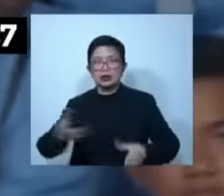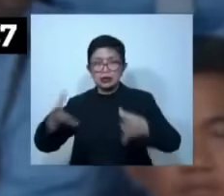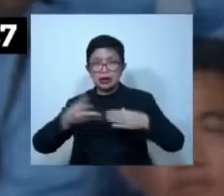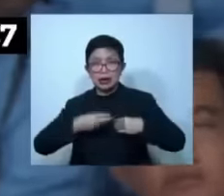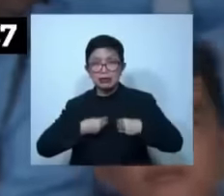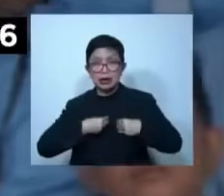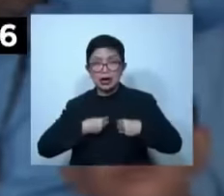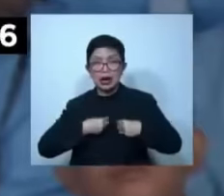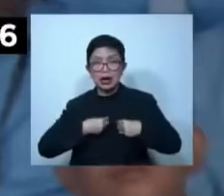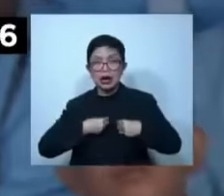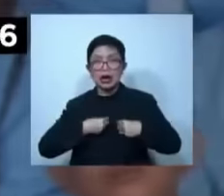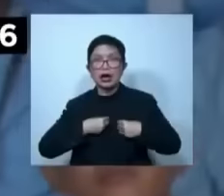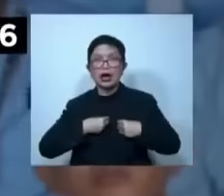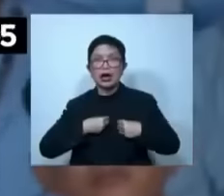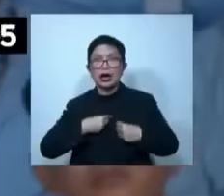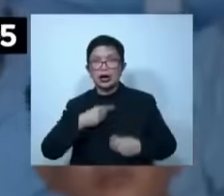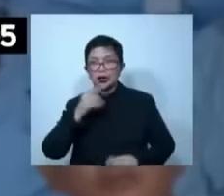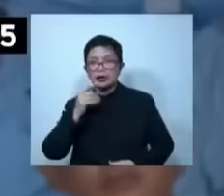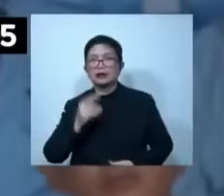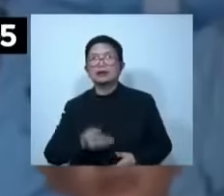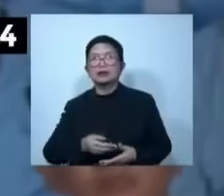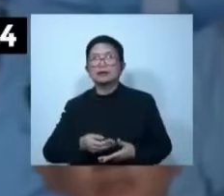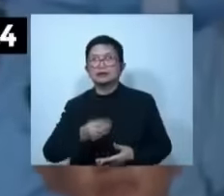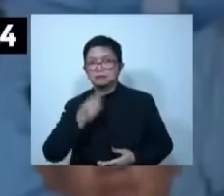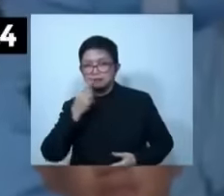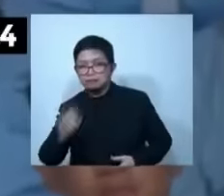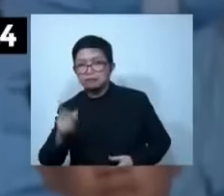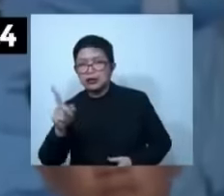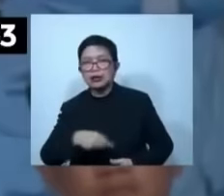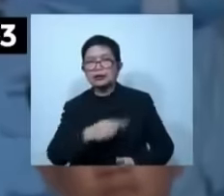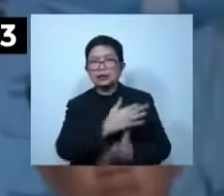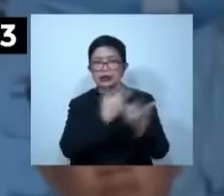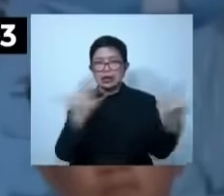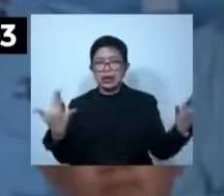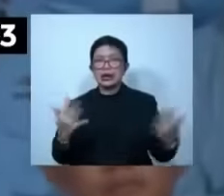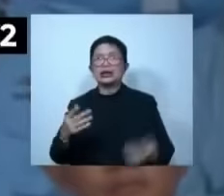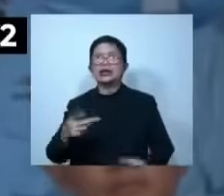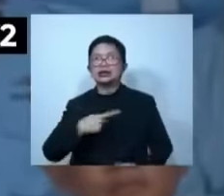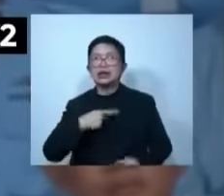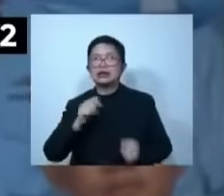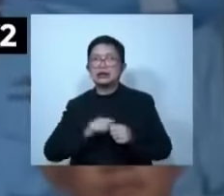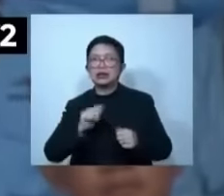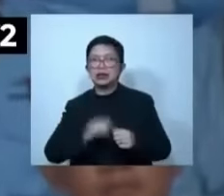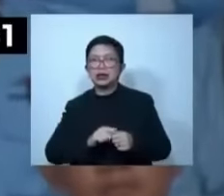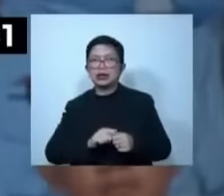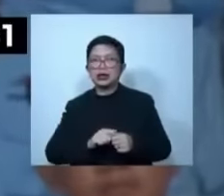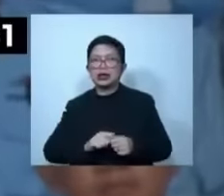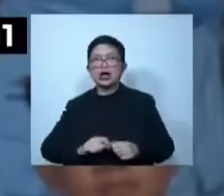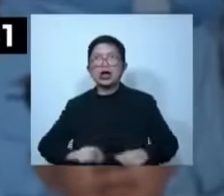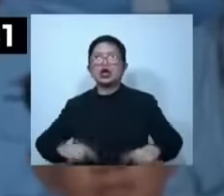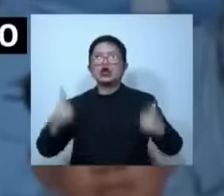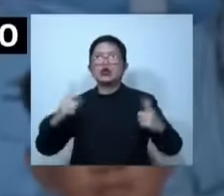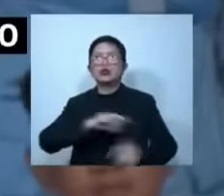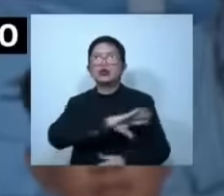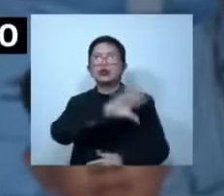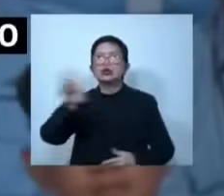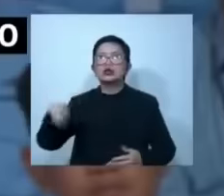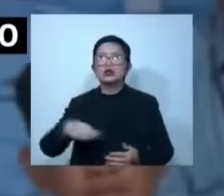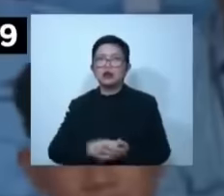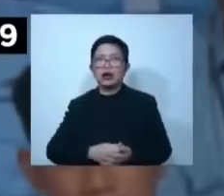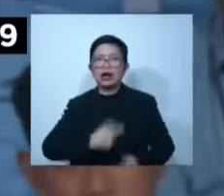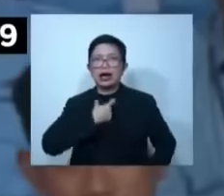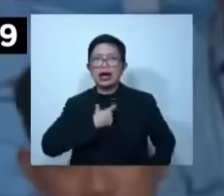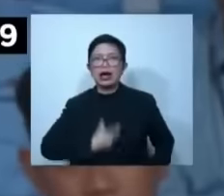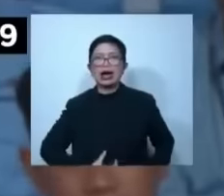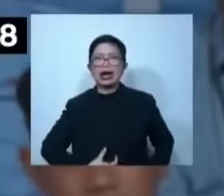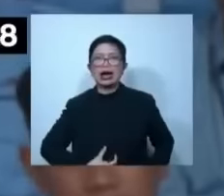rakyat, saya akan memperbaiki kualitas hidup semua hakim-hakim